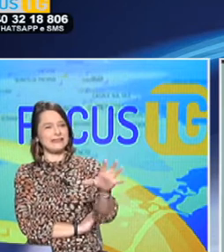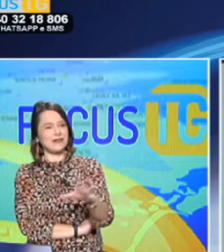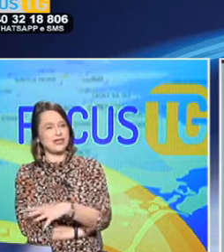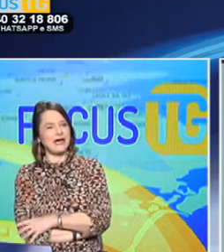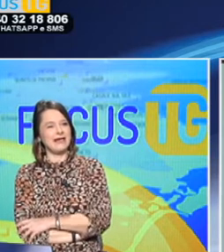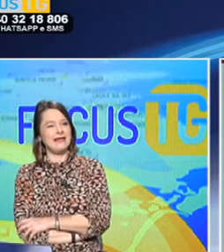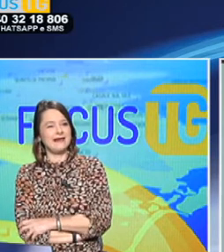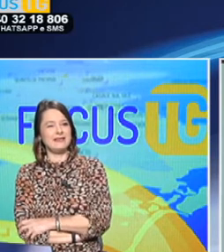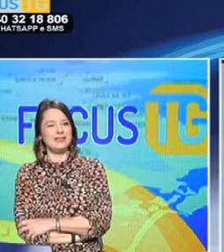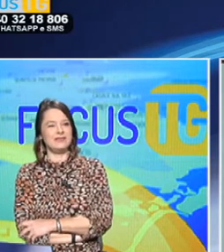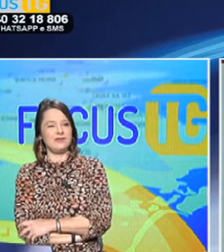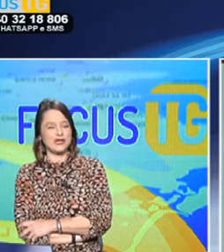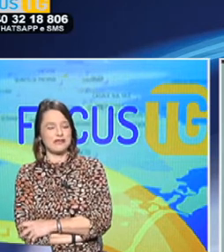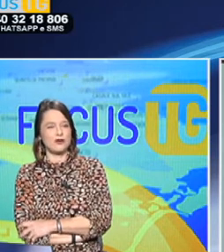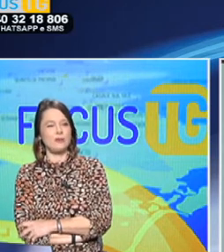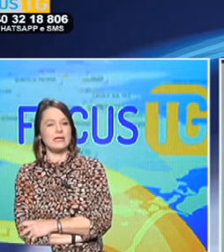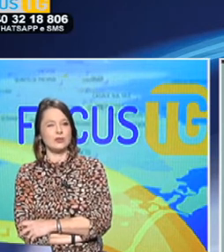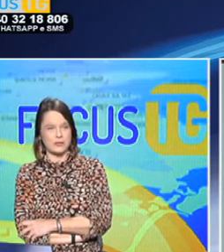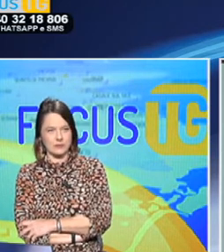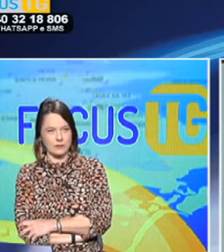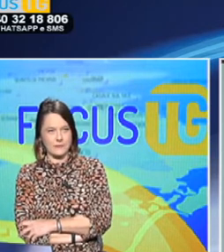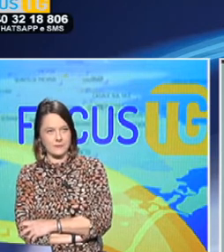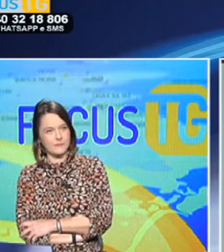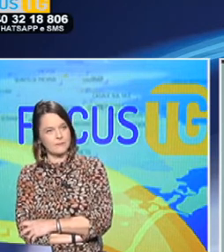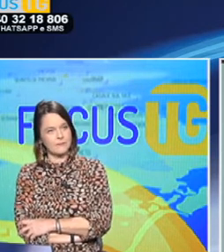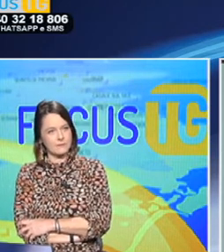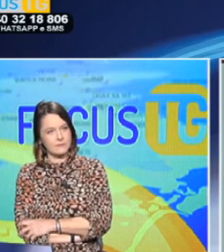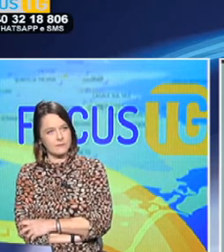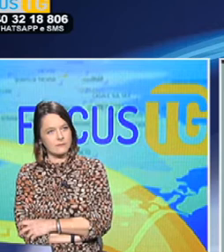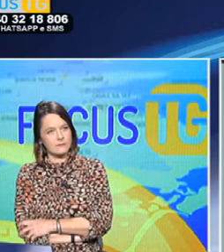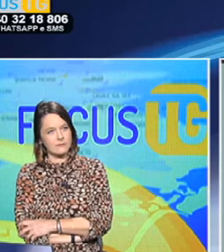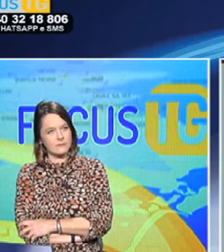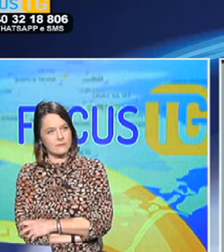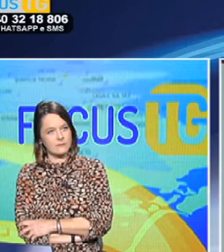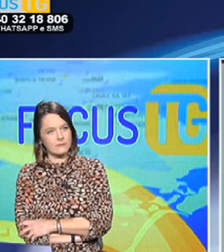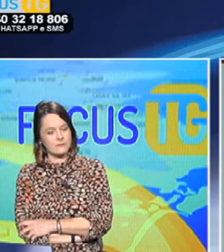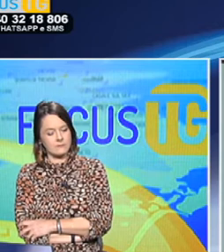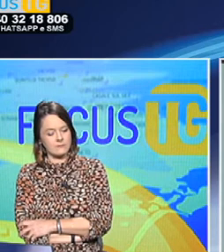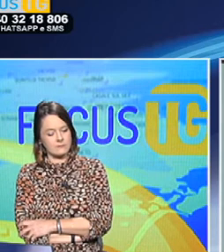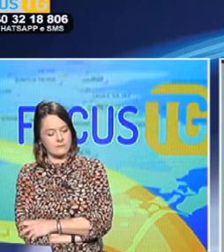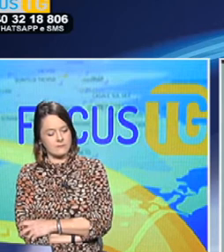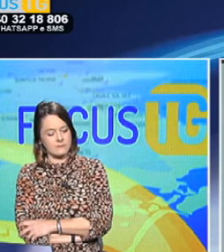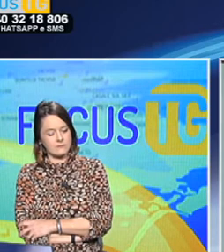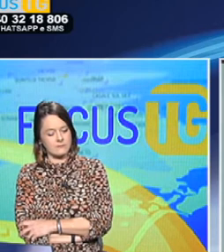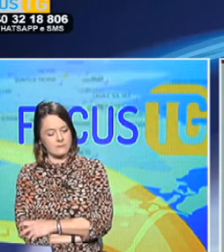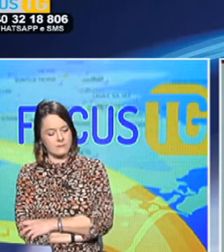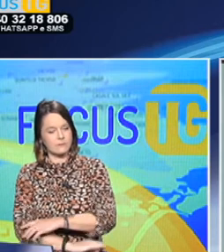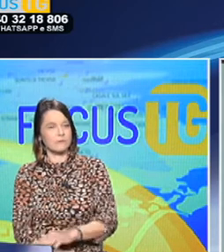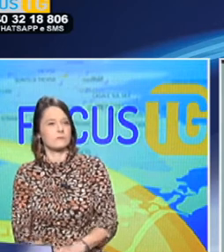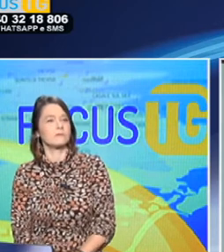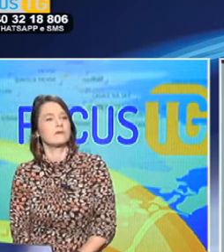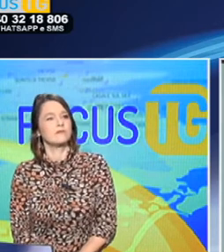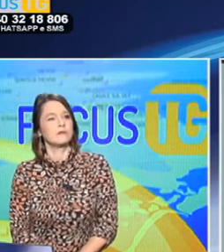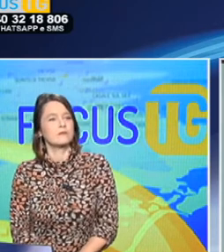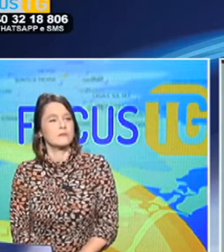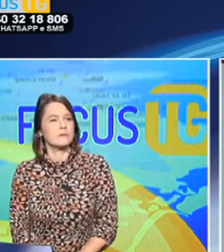della sede vaccinale di Vicenza. Com'è la situazione? Allora, siamo qui, appena conclusa la